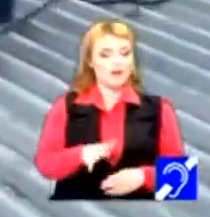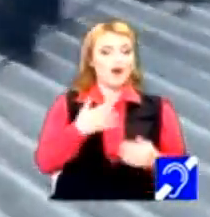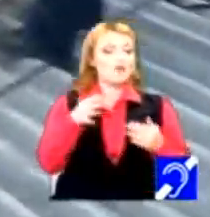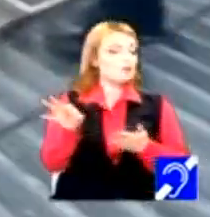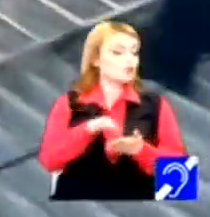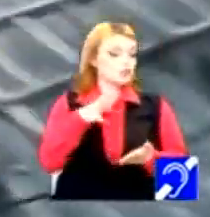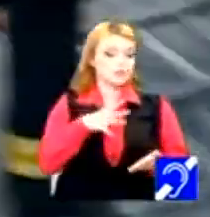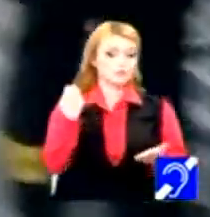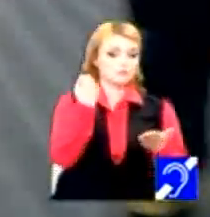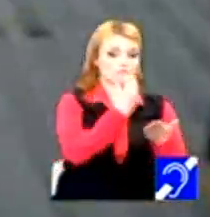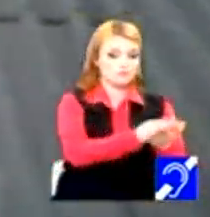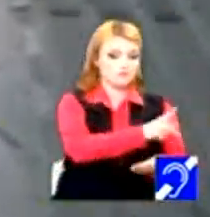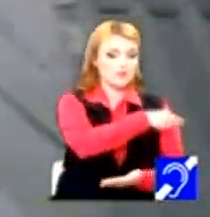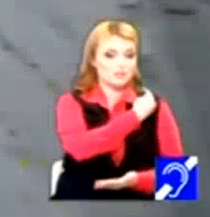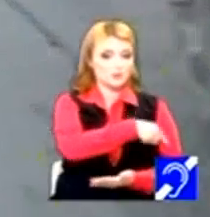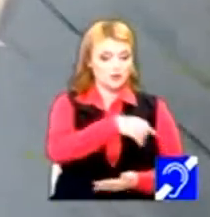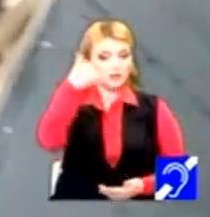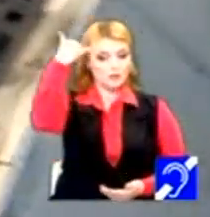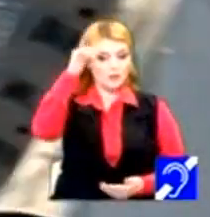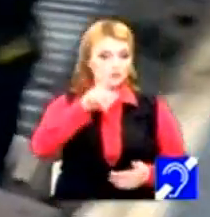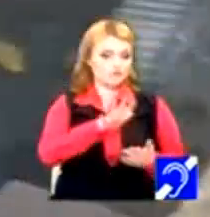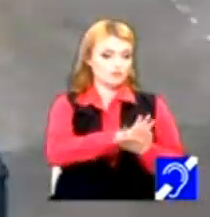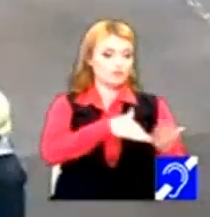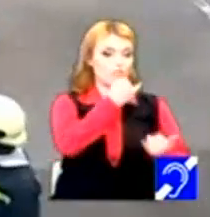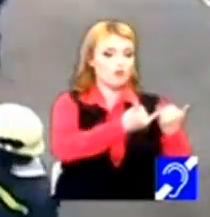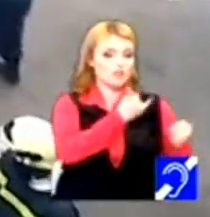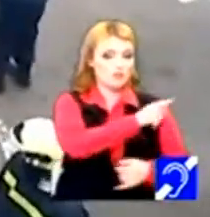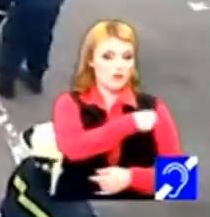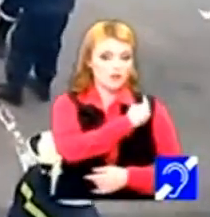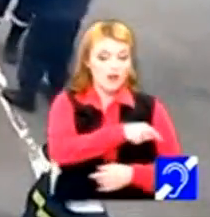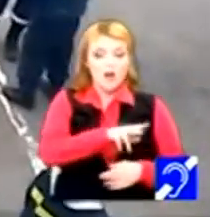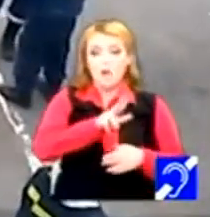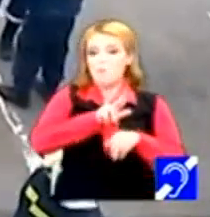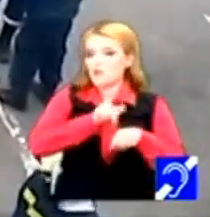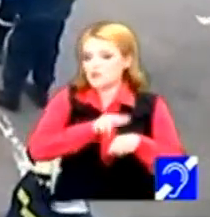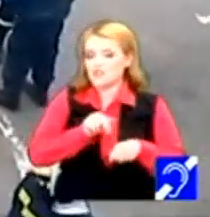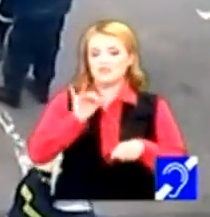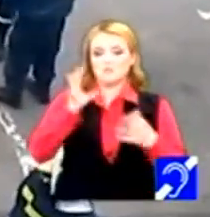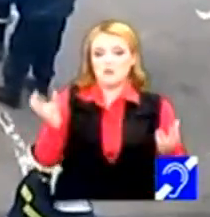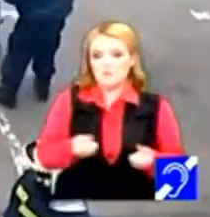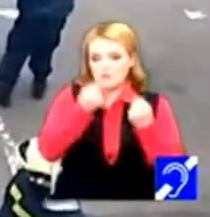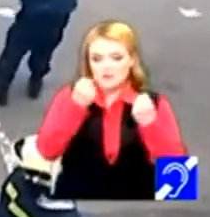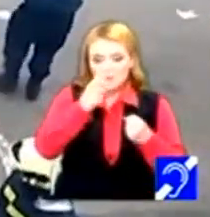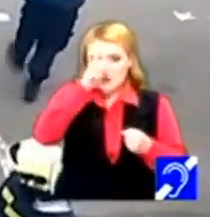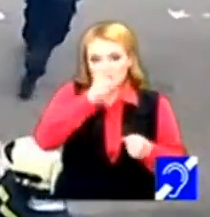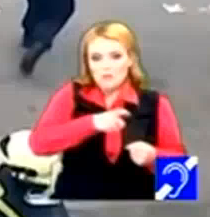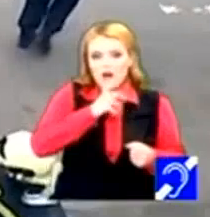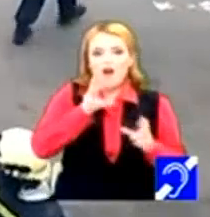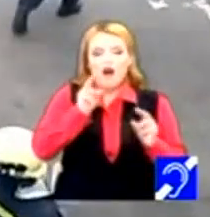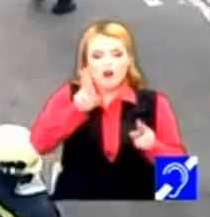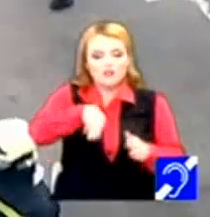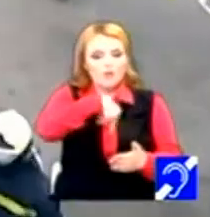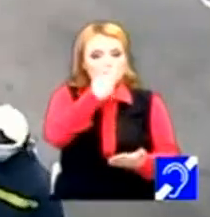de urgență la Spitalul Clinic Bălți pentru îngrijiri medicale. Nici polițiștii și nici salvatorii nu știu în ce condiții a